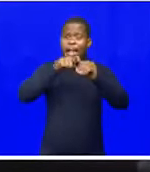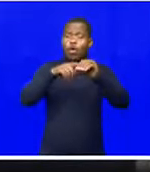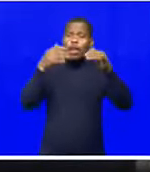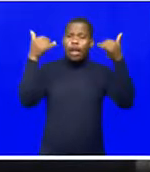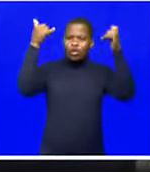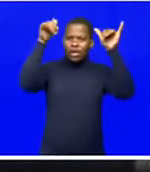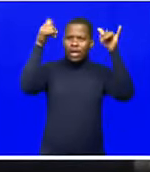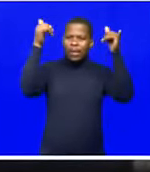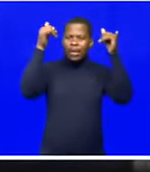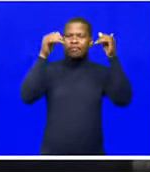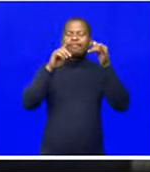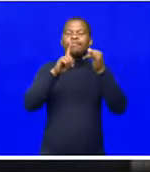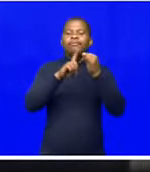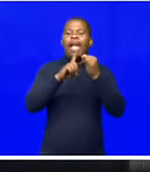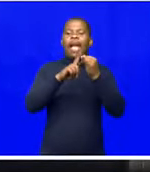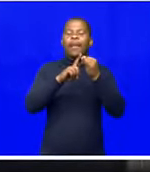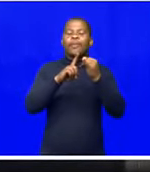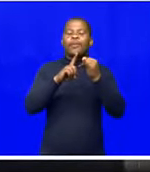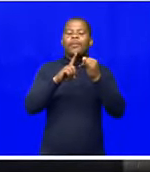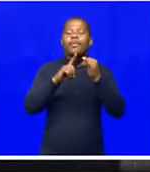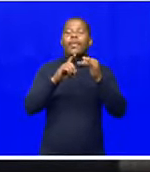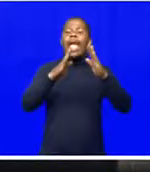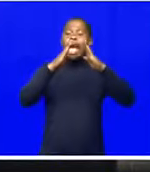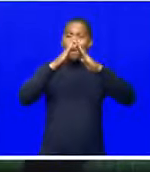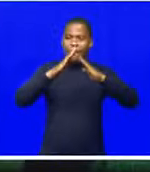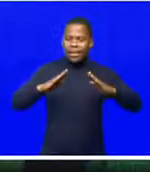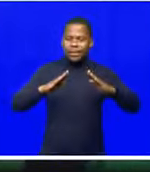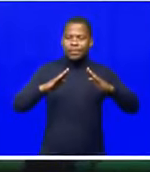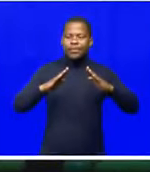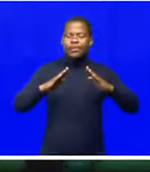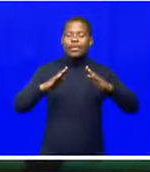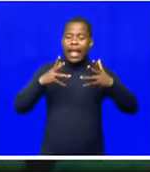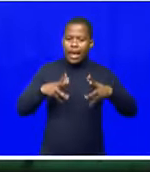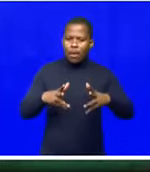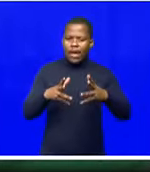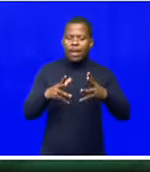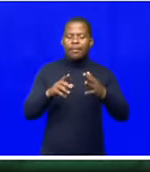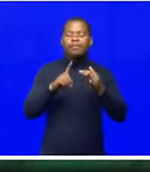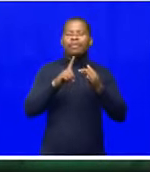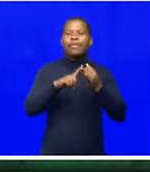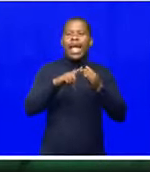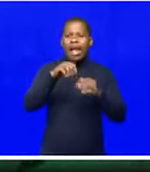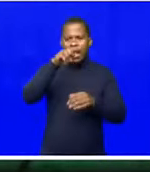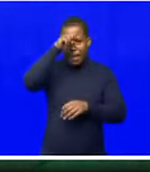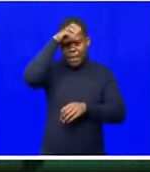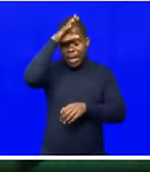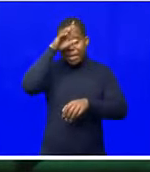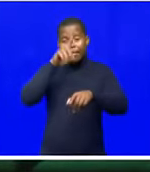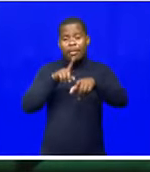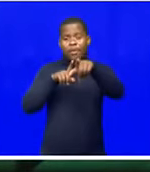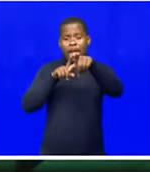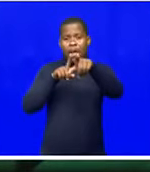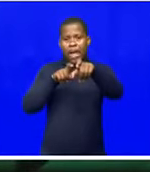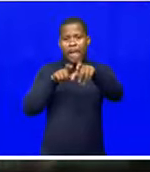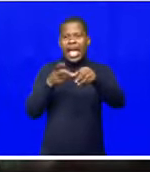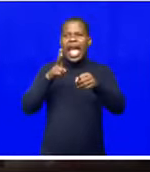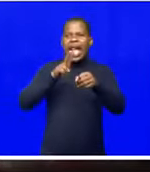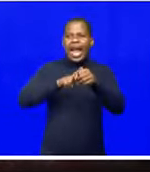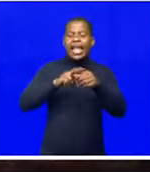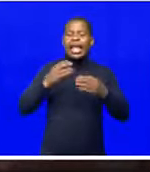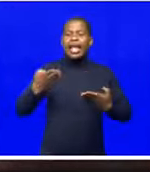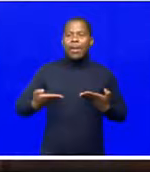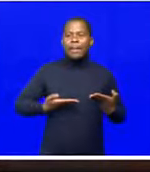leliviki lokungasetshenziswa kabi kwemithi kanye nemaphilisi ngulelo letekulima kanye nelemcebo waphansi nemandla kanalabo abathengisa